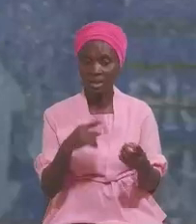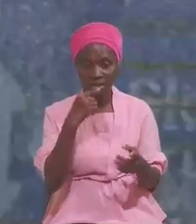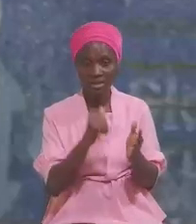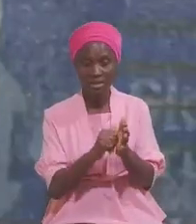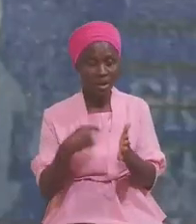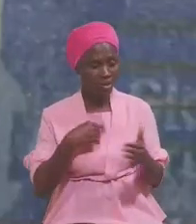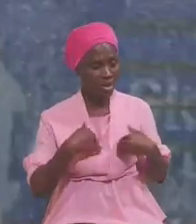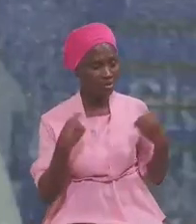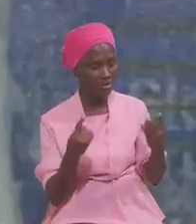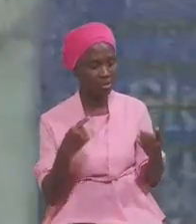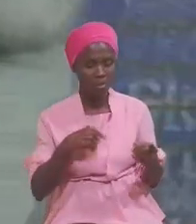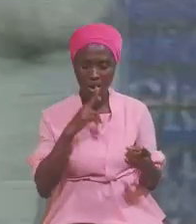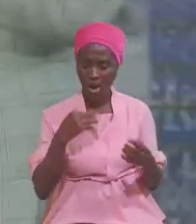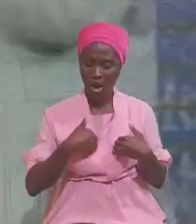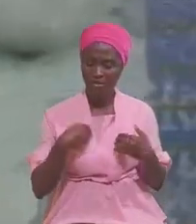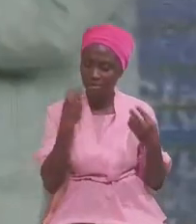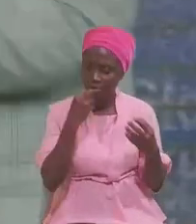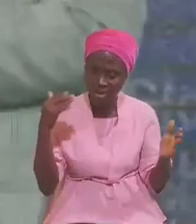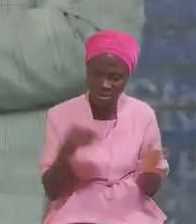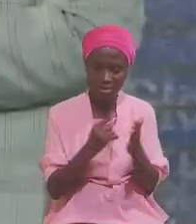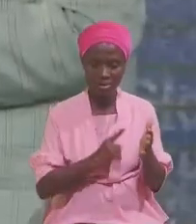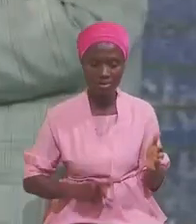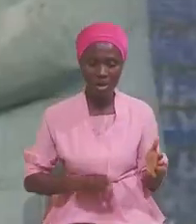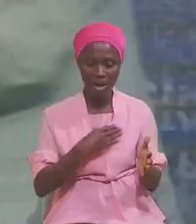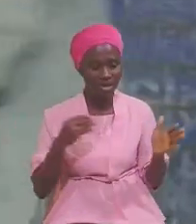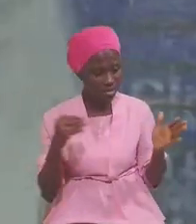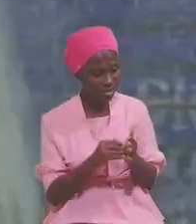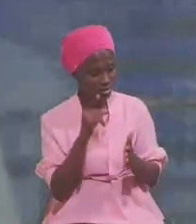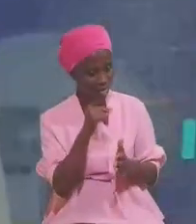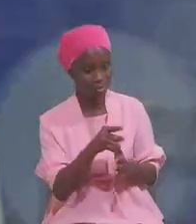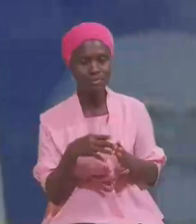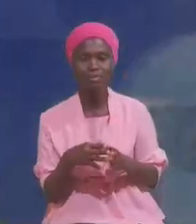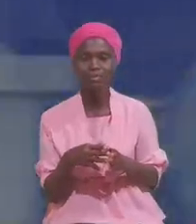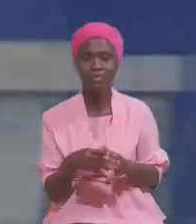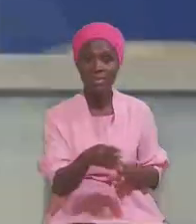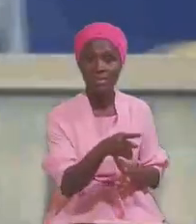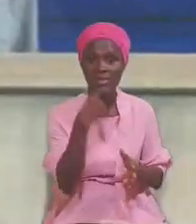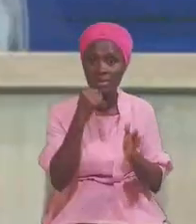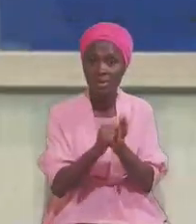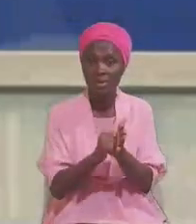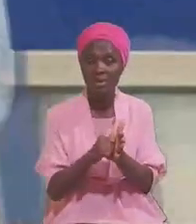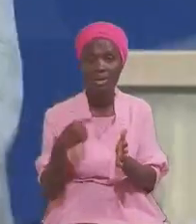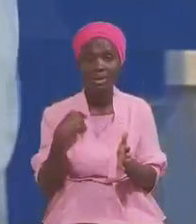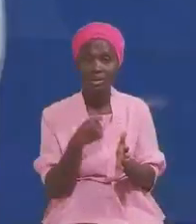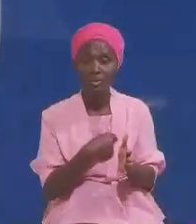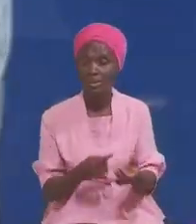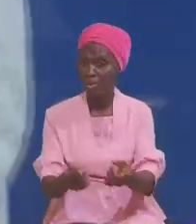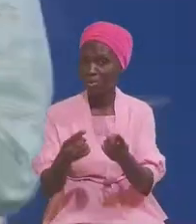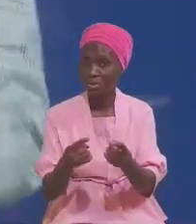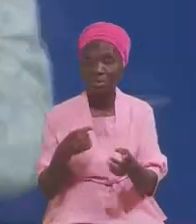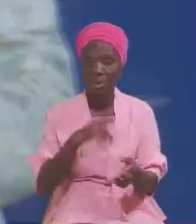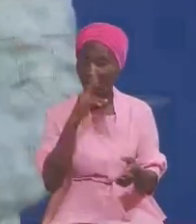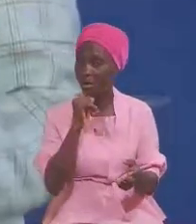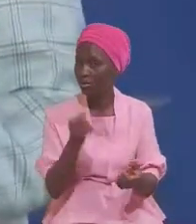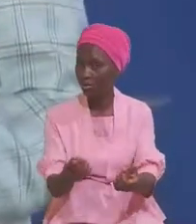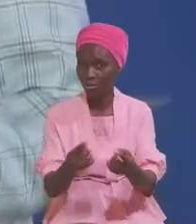parlé contre l'Éternel et contre toi. Ils ont dit, nous sommes venus, nous ne sommes pas